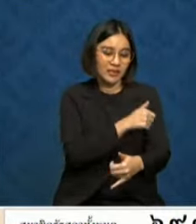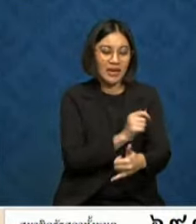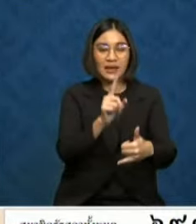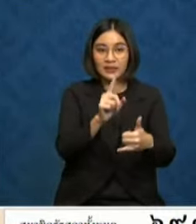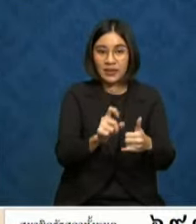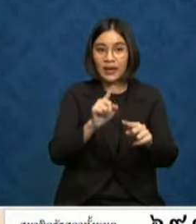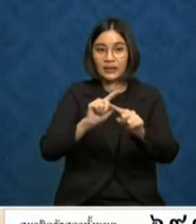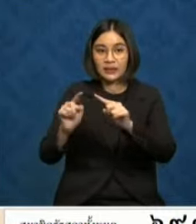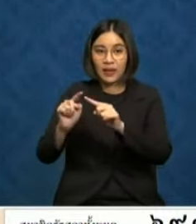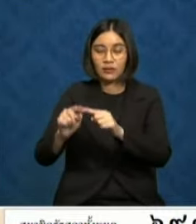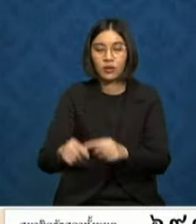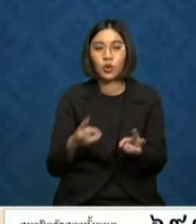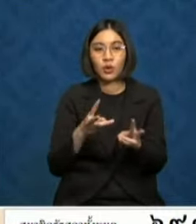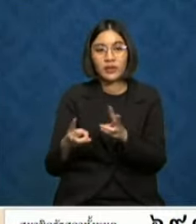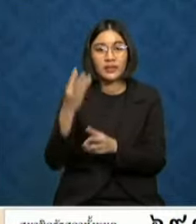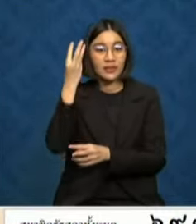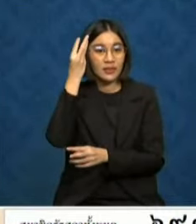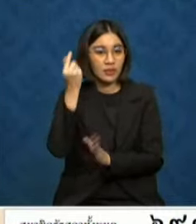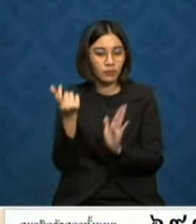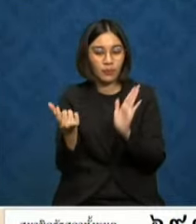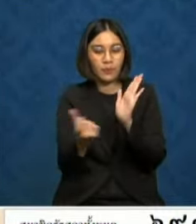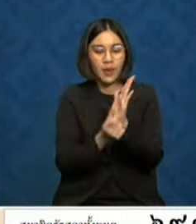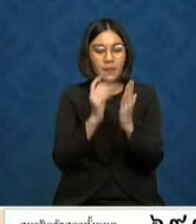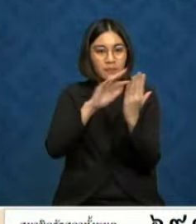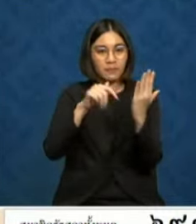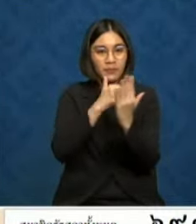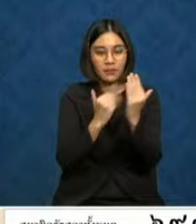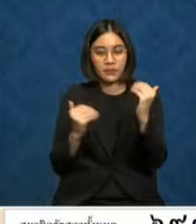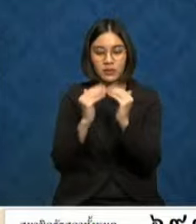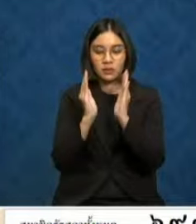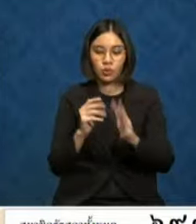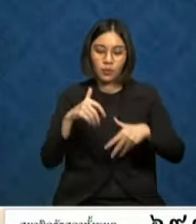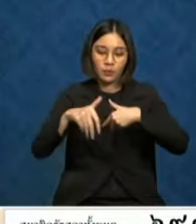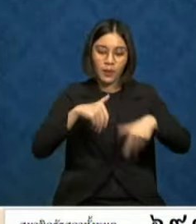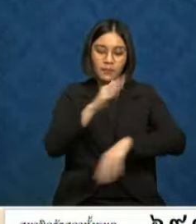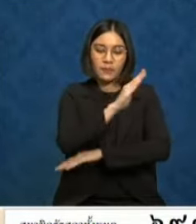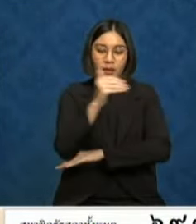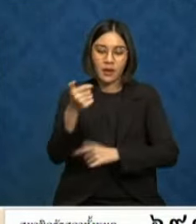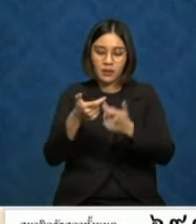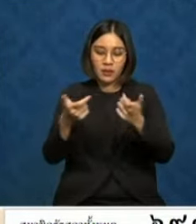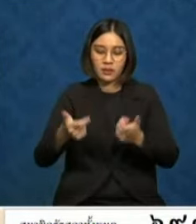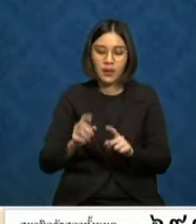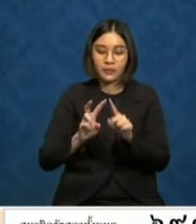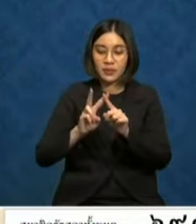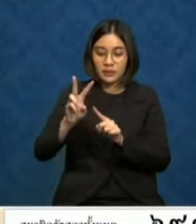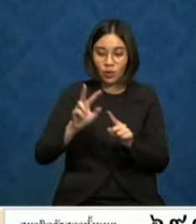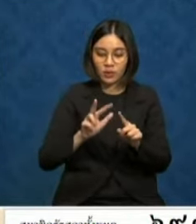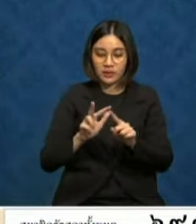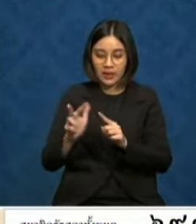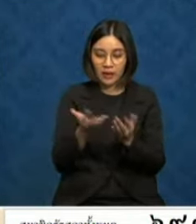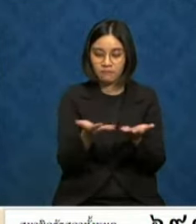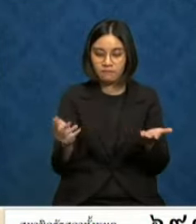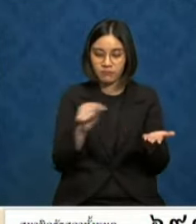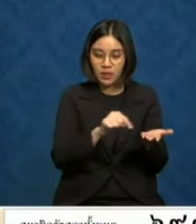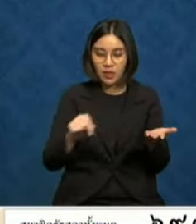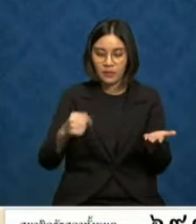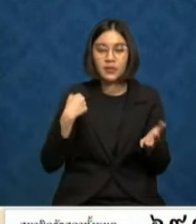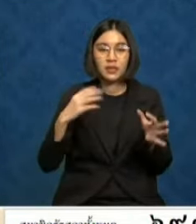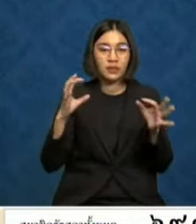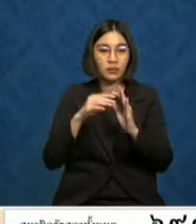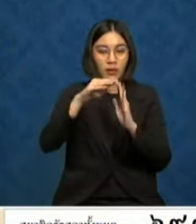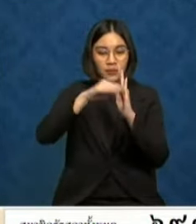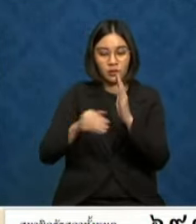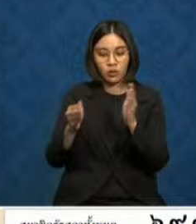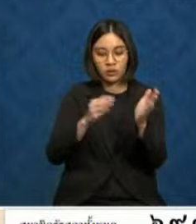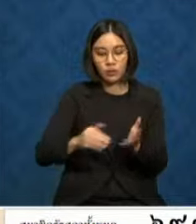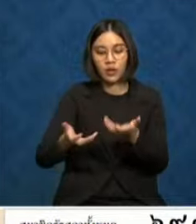ความคิดนี้ได้บรรจุอยู่ในแผนสิทธิมนุษยชนแห่งชาติฉบับที่2ฉบับที่3นะคะในด้านกระบวนการยุติ